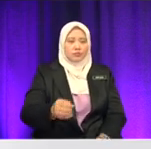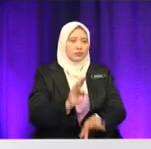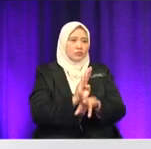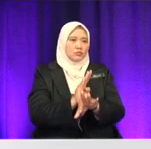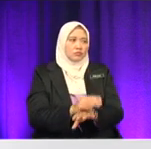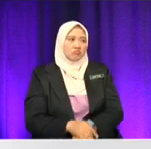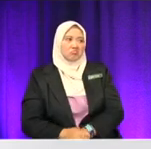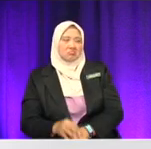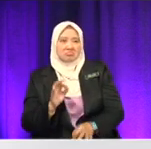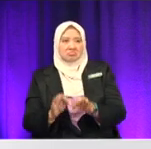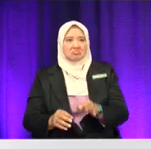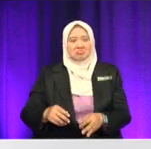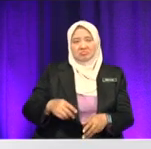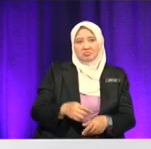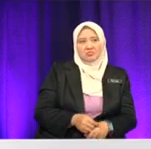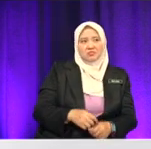tak pakai antibiotik?